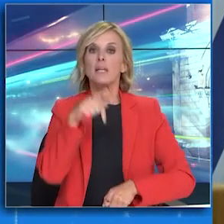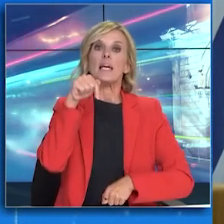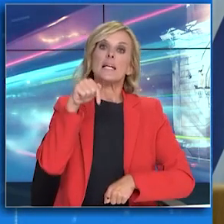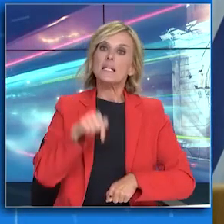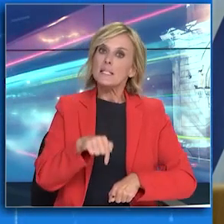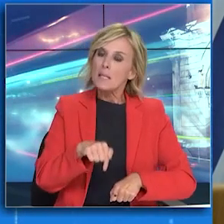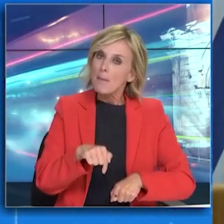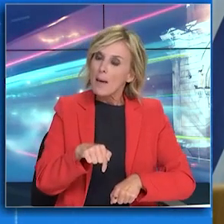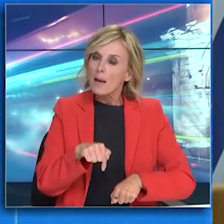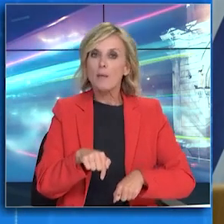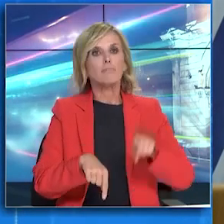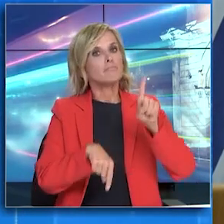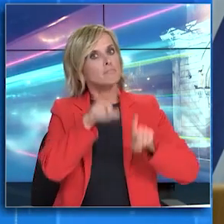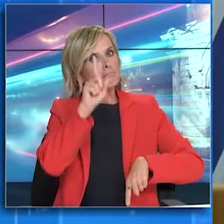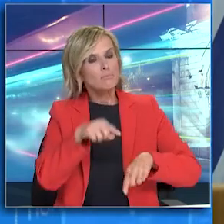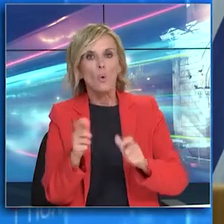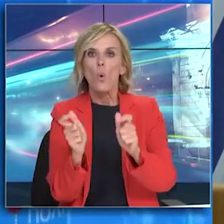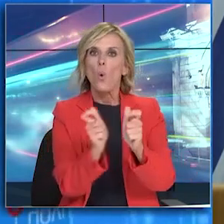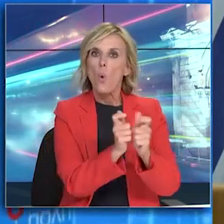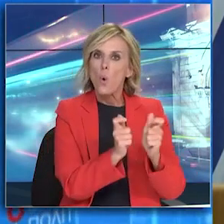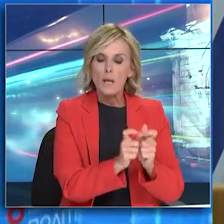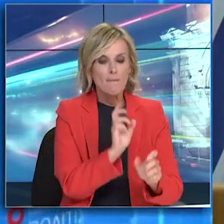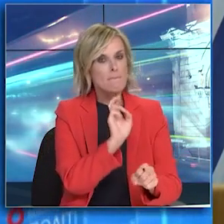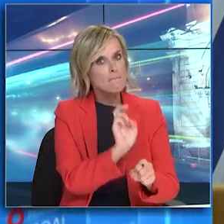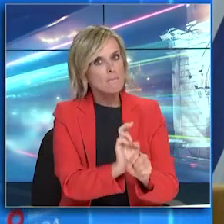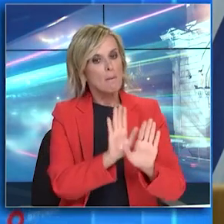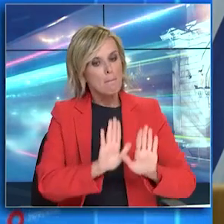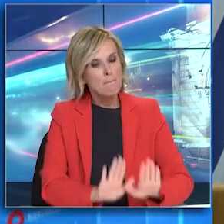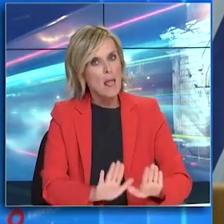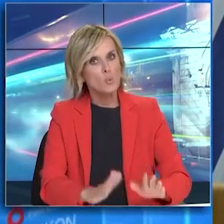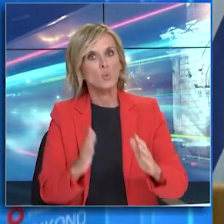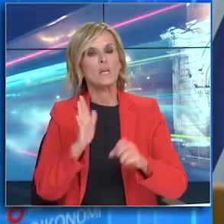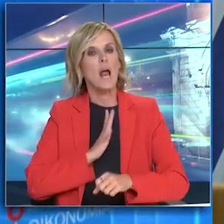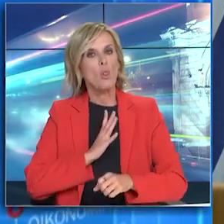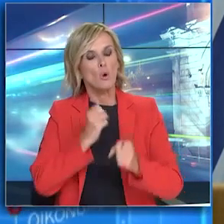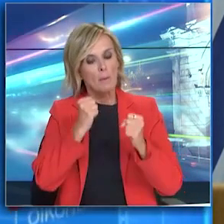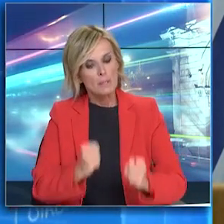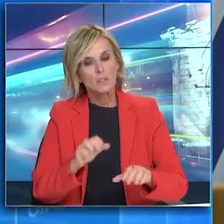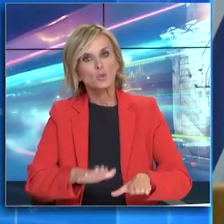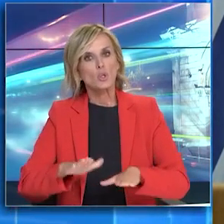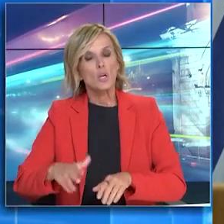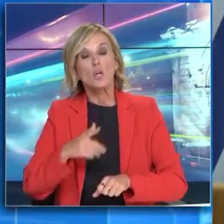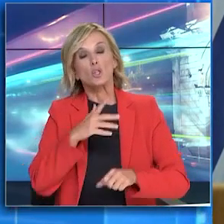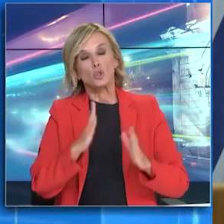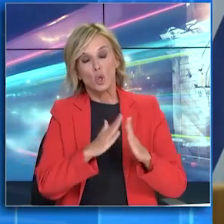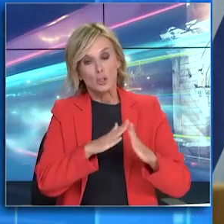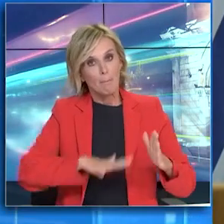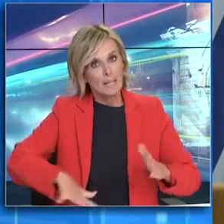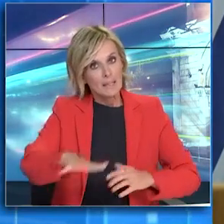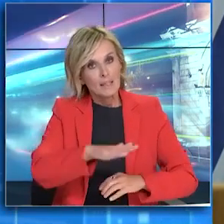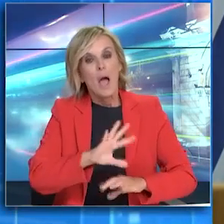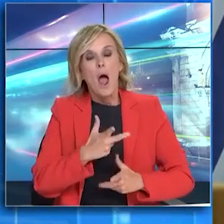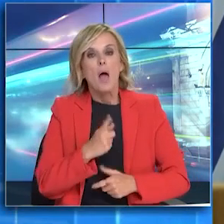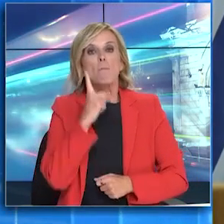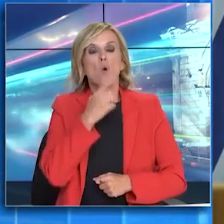εκενώσεις οικισμών. Αυτό σημαίνει ότι βρεθήκαμε λιγότερες φορές μπροστά στην εξαιρετικά δύσκολη αλλά απολύτως αναγκαία επιλογή να ζητήσουμε από